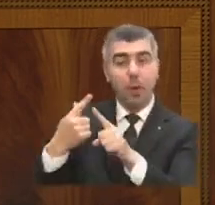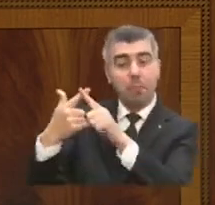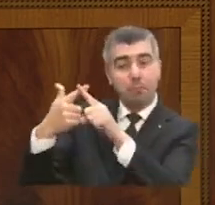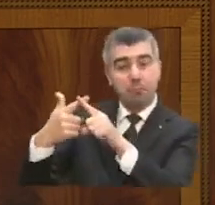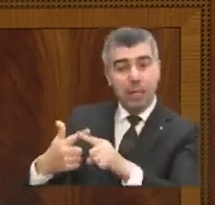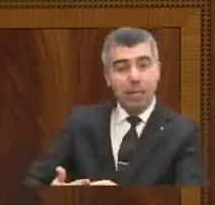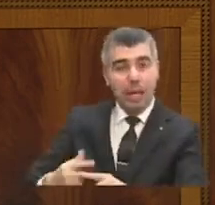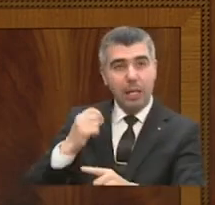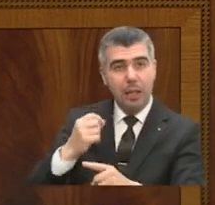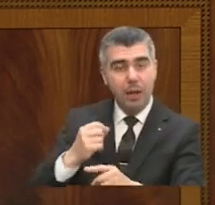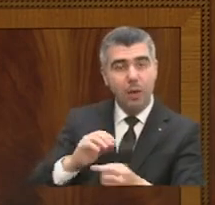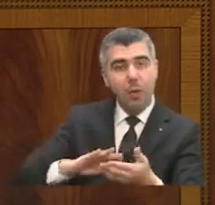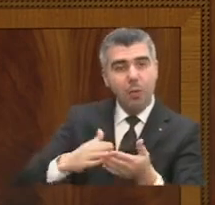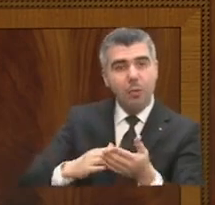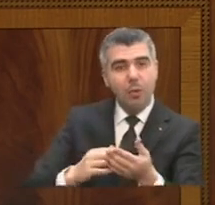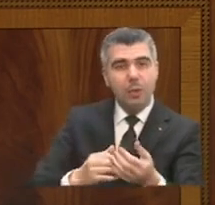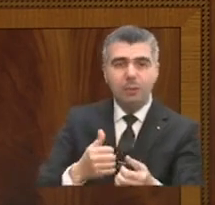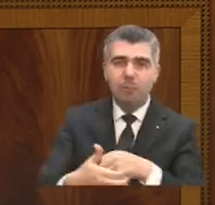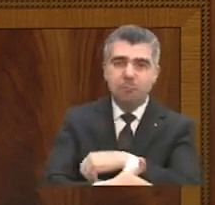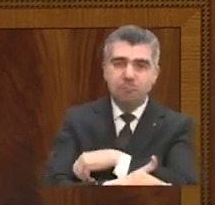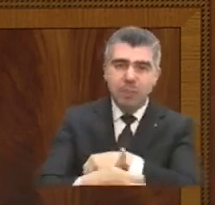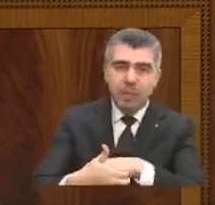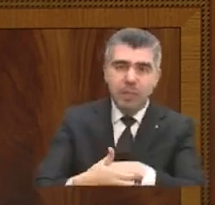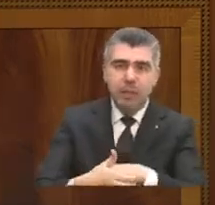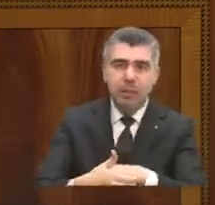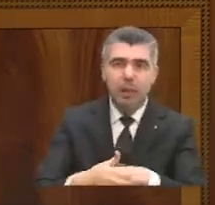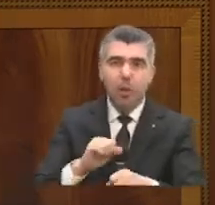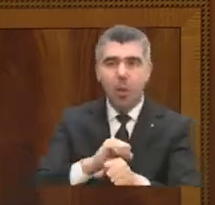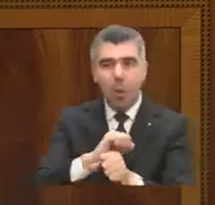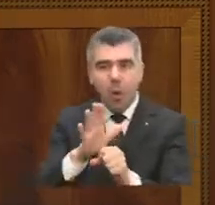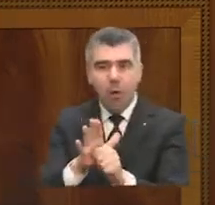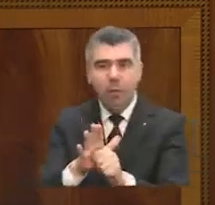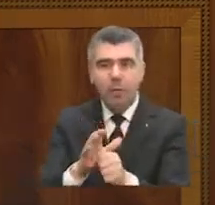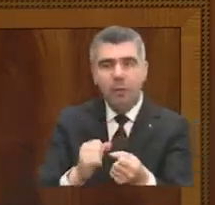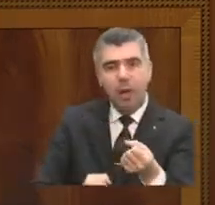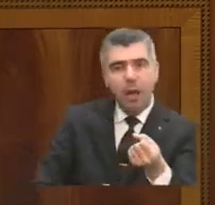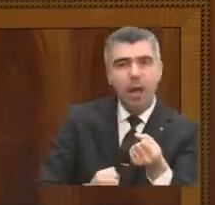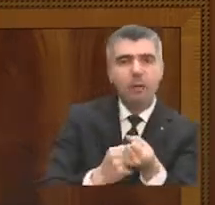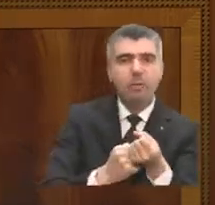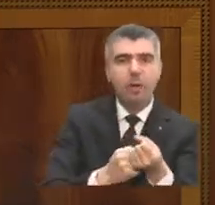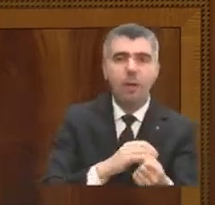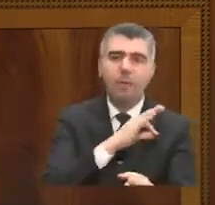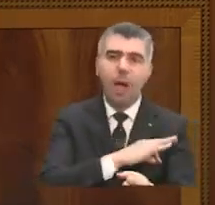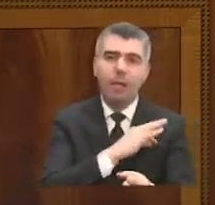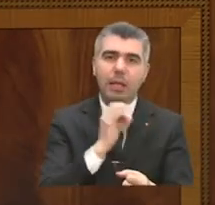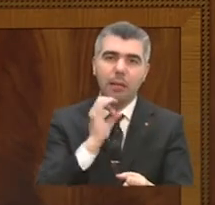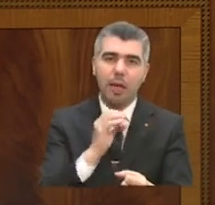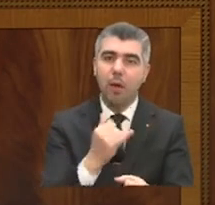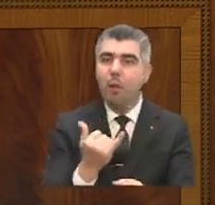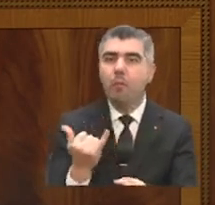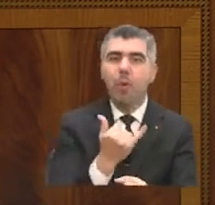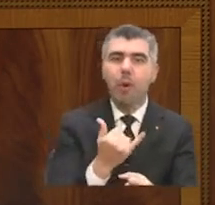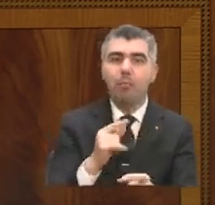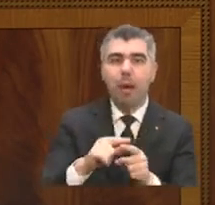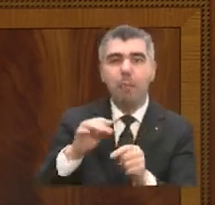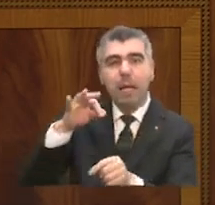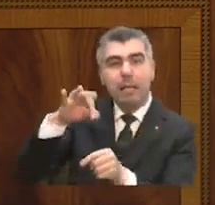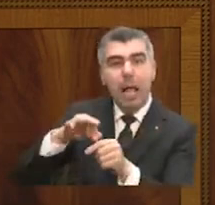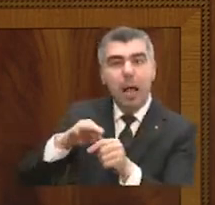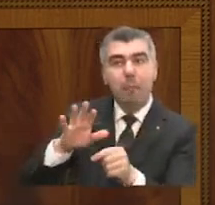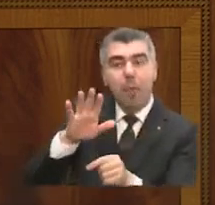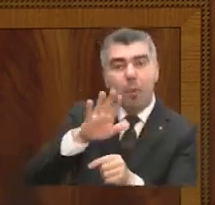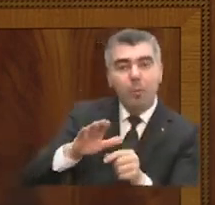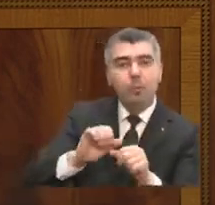ميزانياتها لمحاربة الفقر ومواجهة الأوبئة والتغيرات المناخية. هذه الأسلحة التي تصوتون عليها